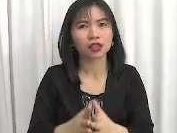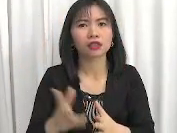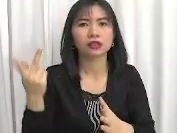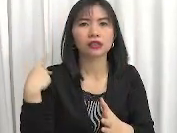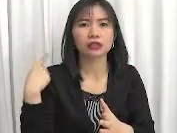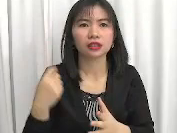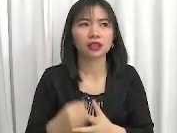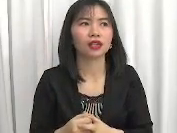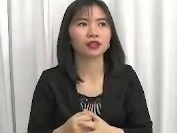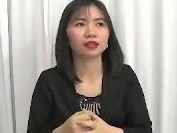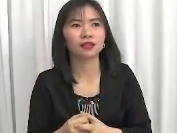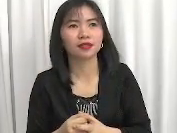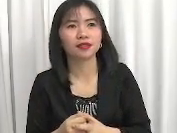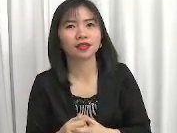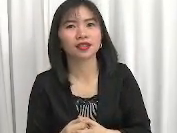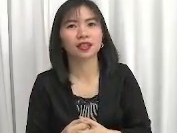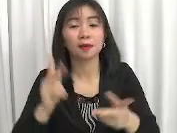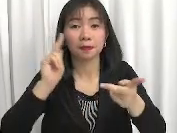mga pipe.